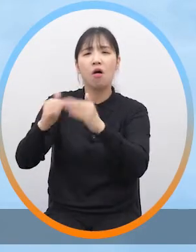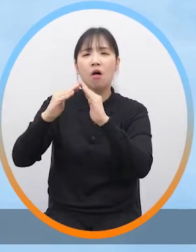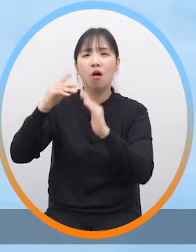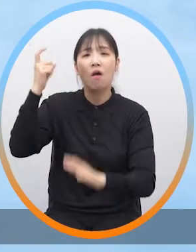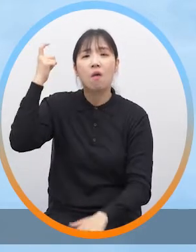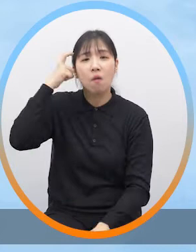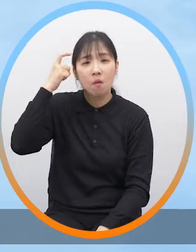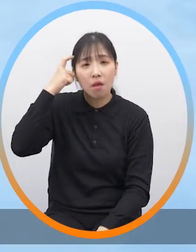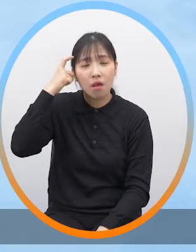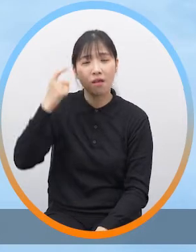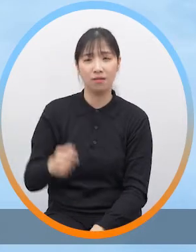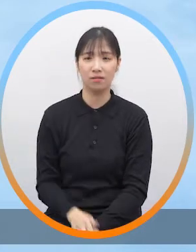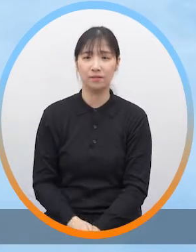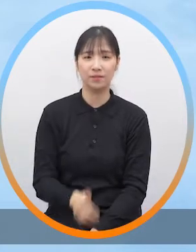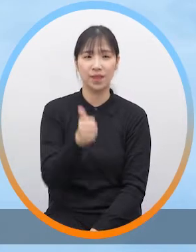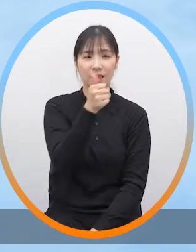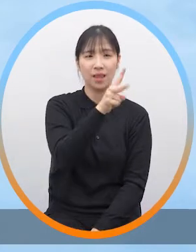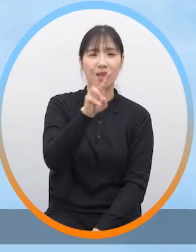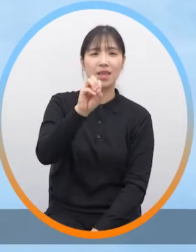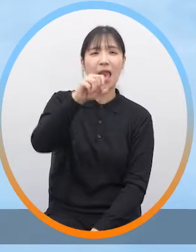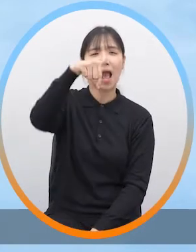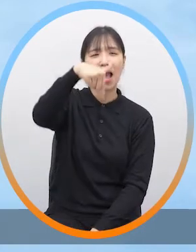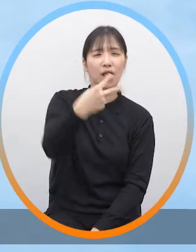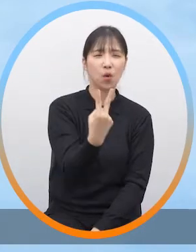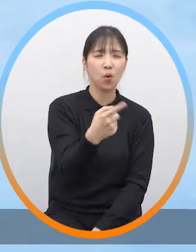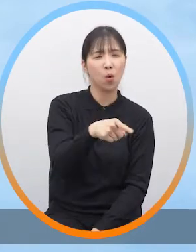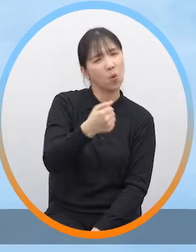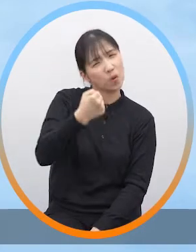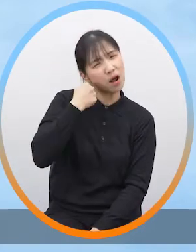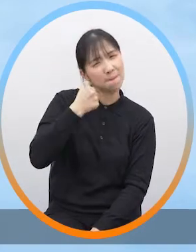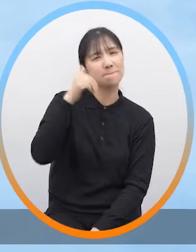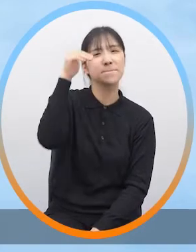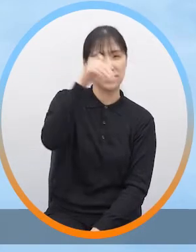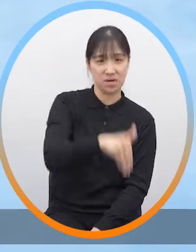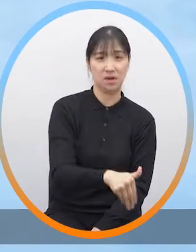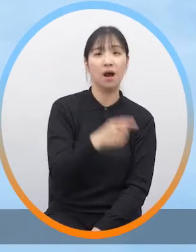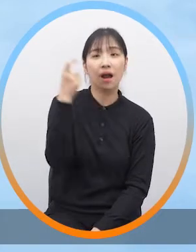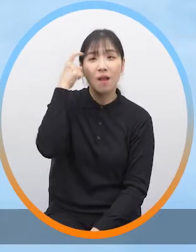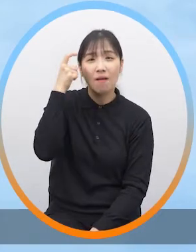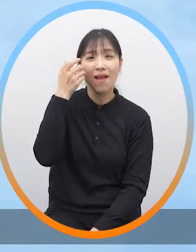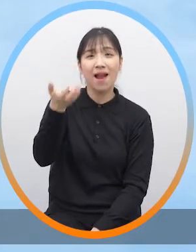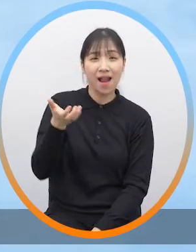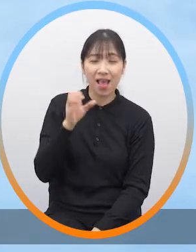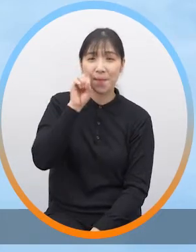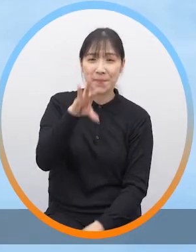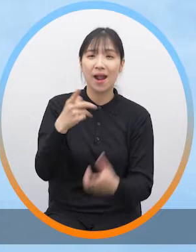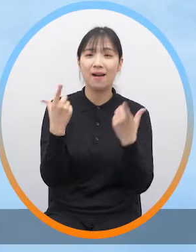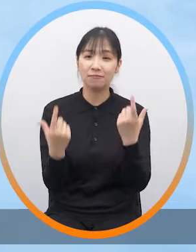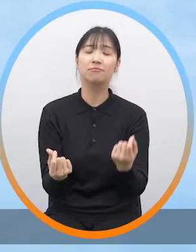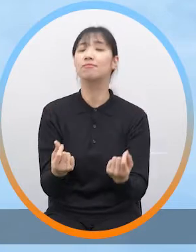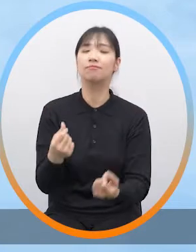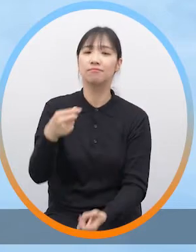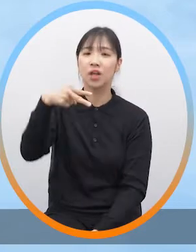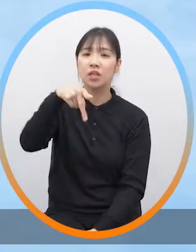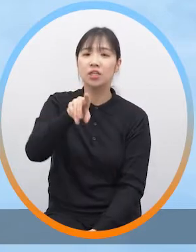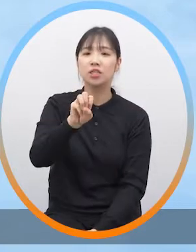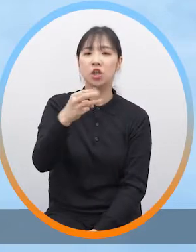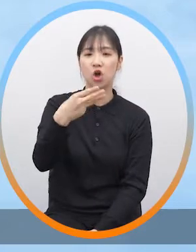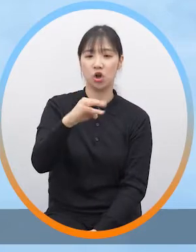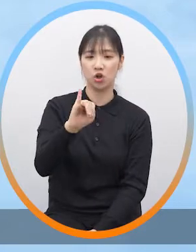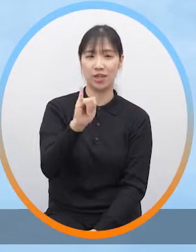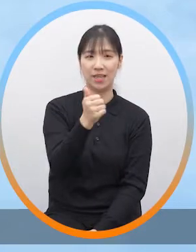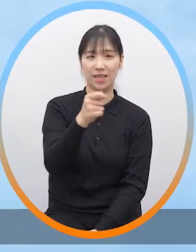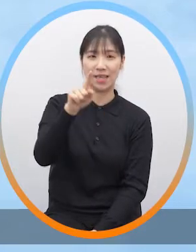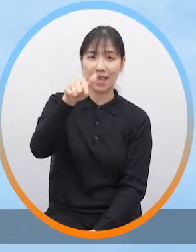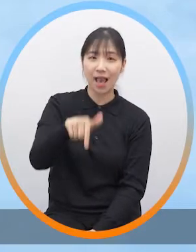설립되었느냐? 향교의 기능이 퇴색됩니다. 왜냐하면 아까도 말씀드렸던 것처럼